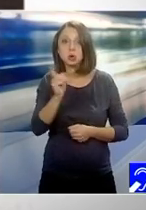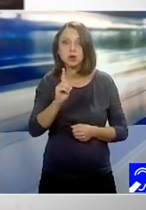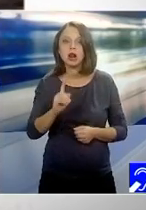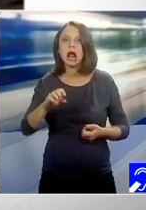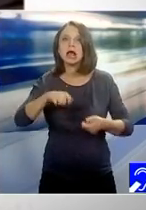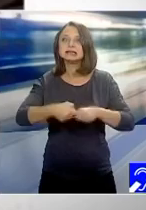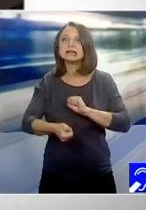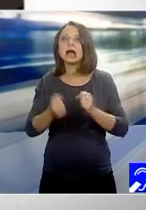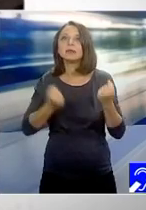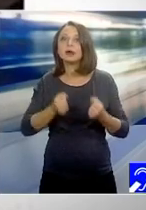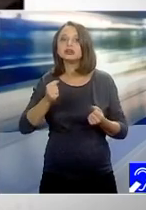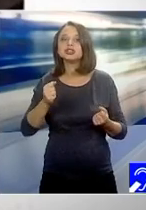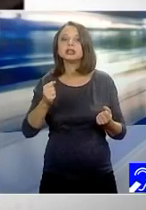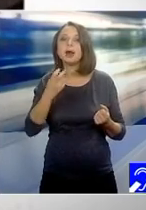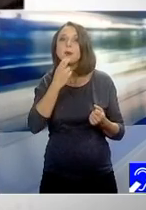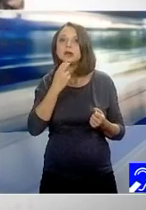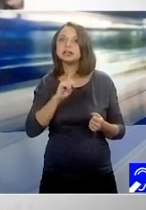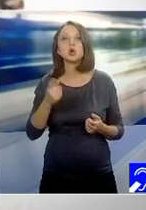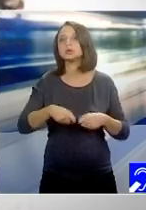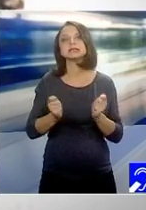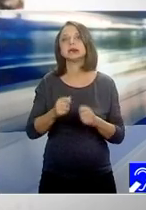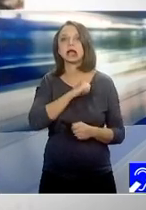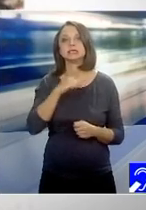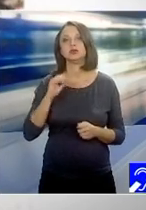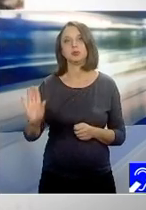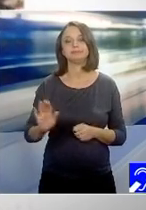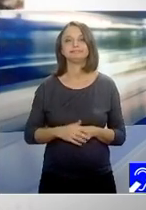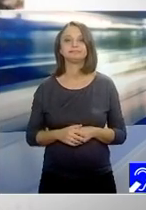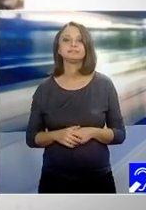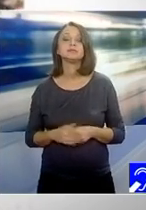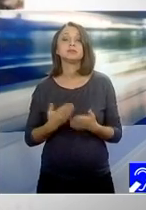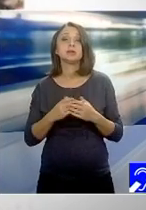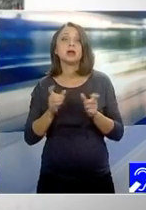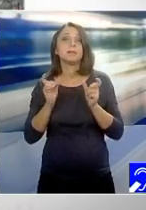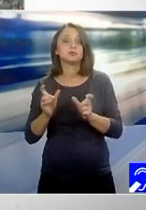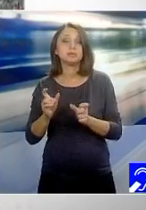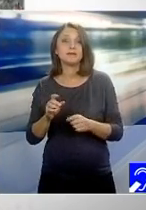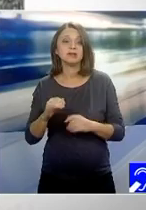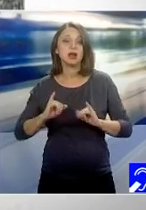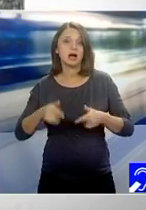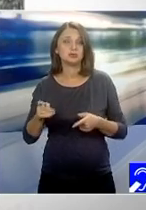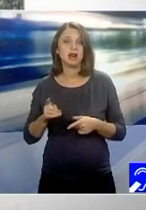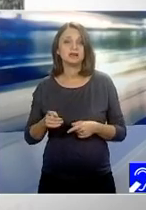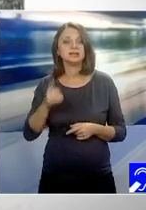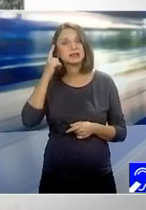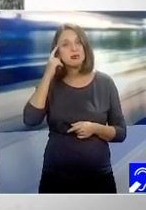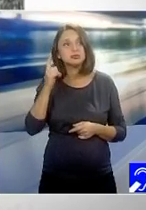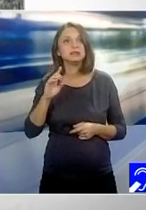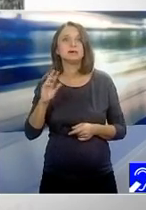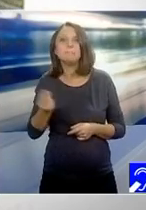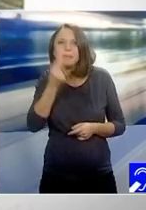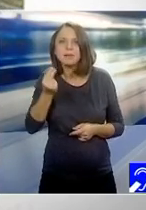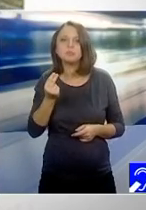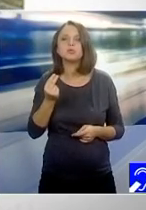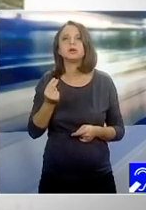Nu. Acum s-a avariat singură mașina poliției. Ca să prevină astfel de cazuri, ecologiștii cer autorităților să îmbunătățească radarul pădurilor și să